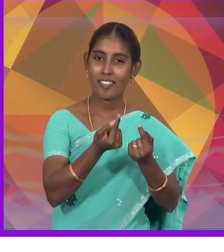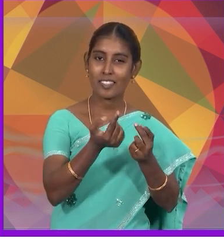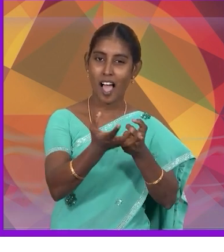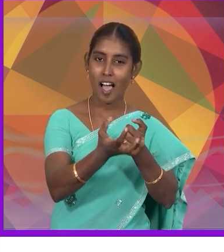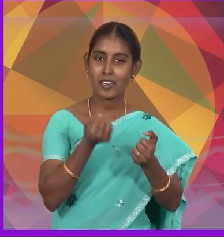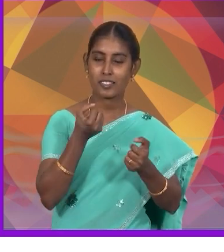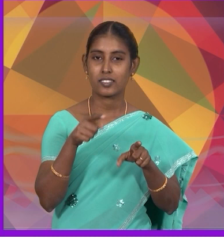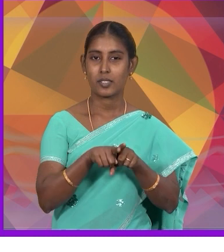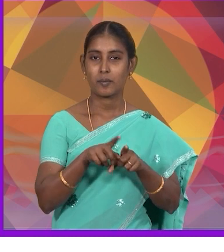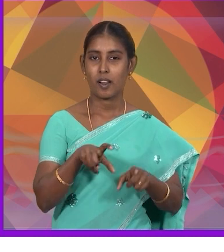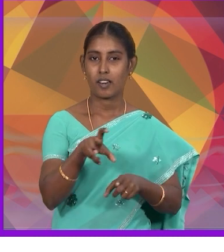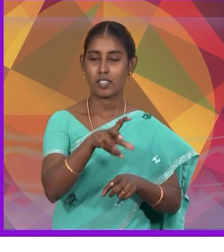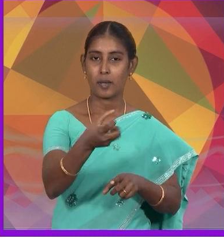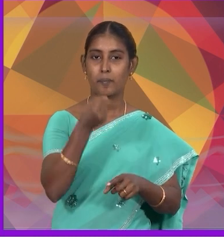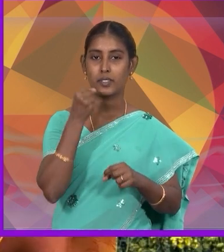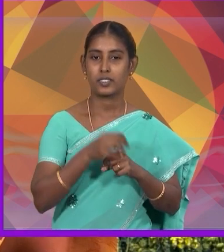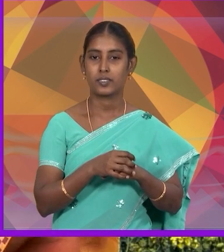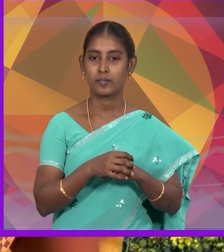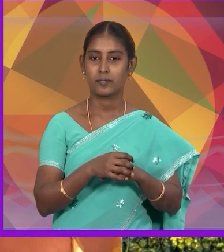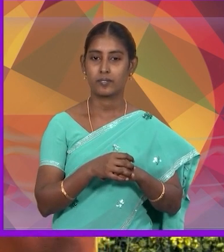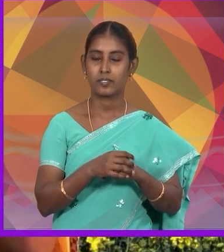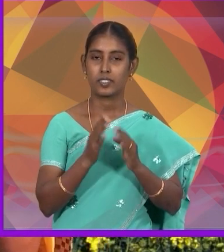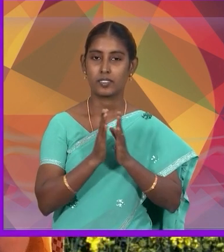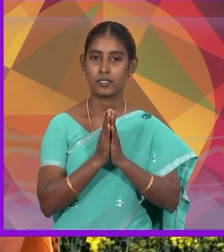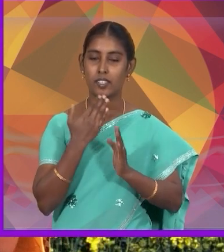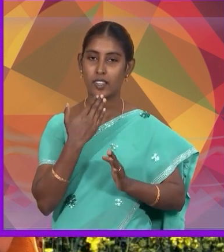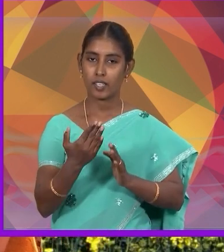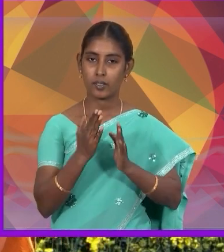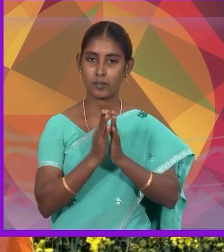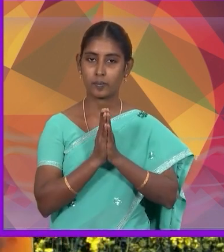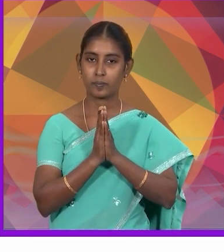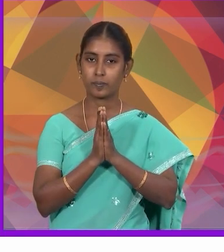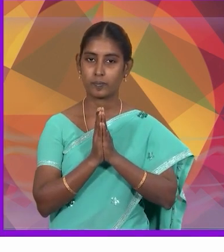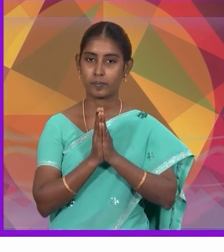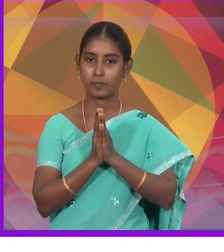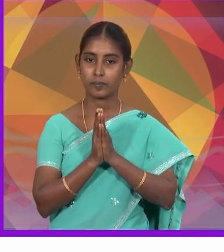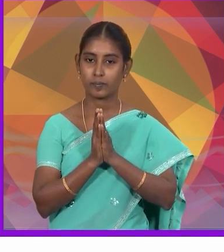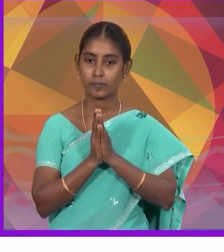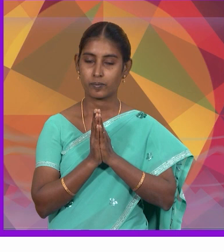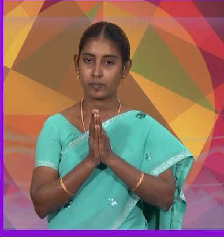நண்டுகளை பிடித்தார்கள். நன்றி, வணக்கம்.